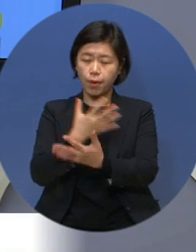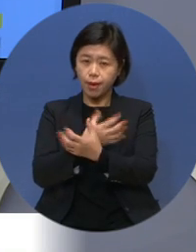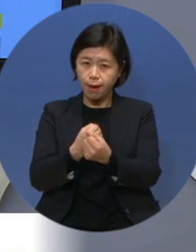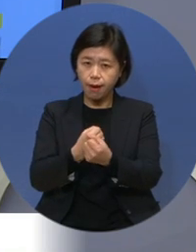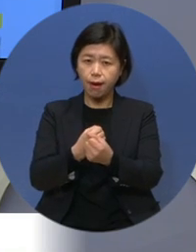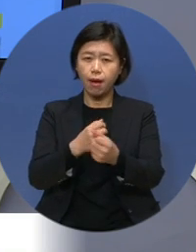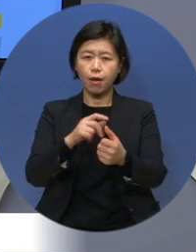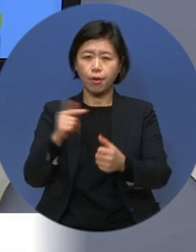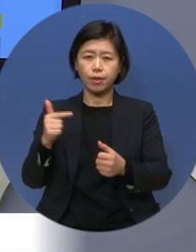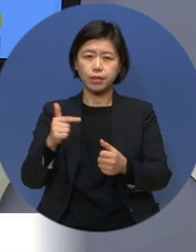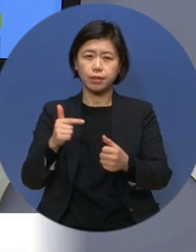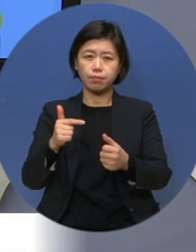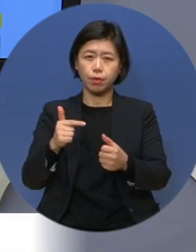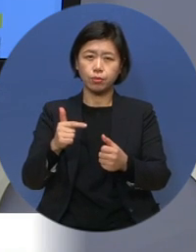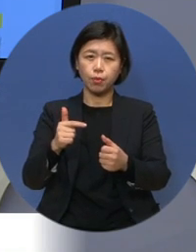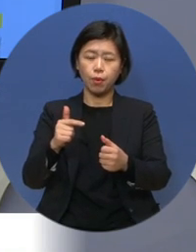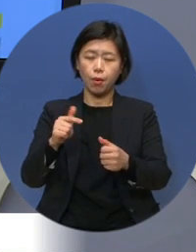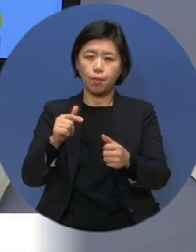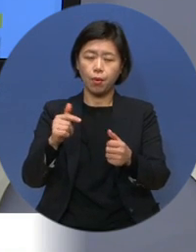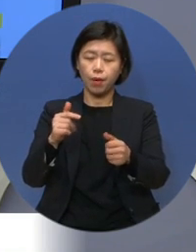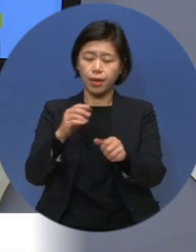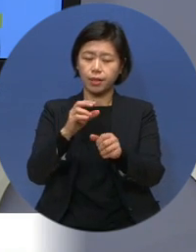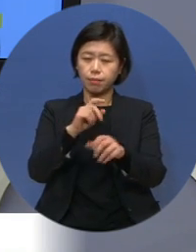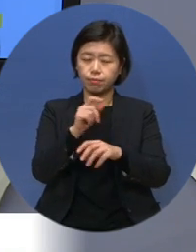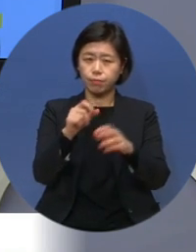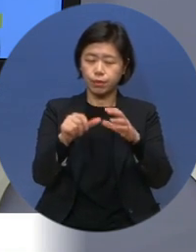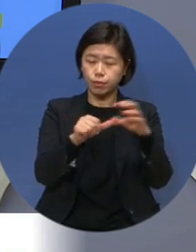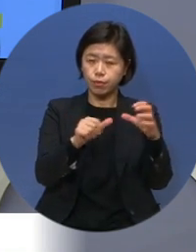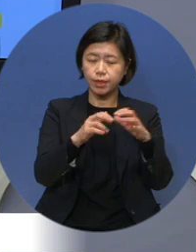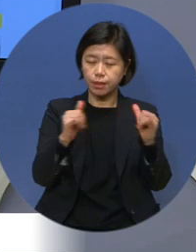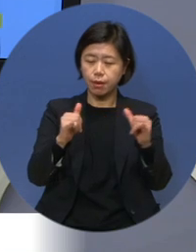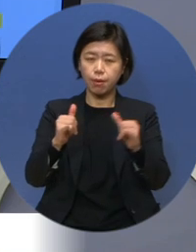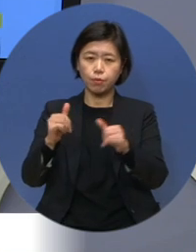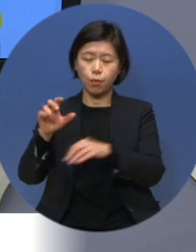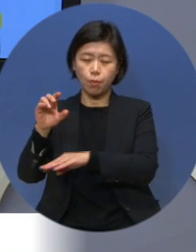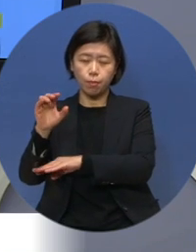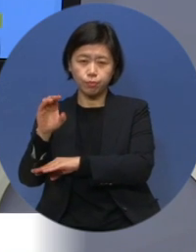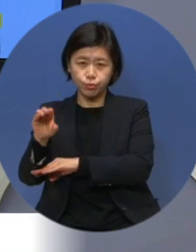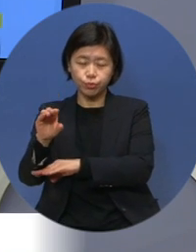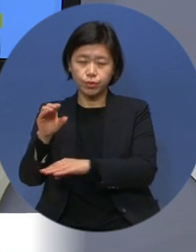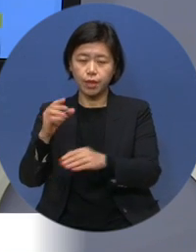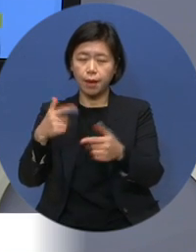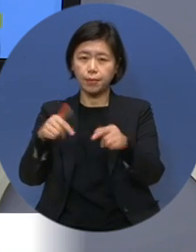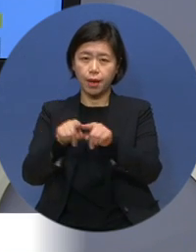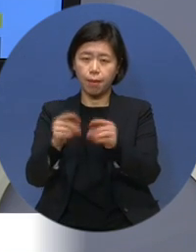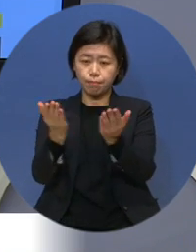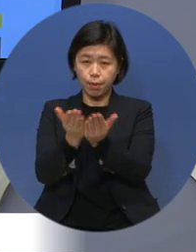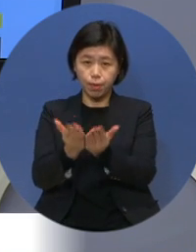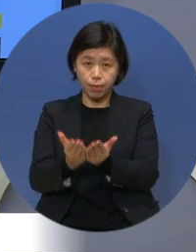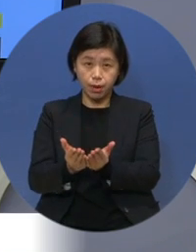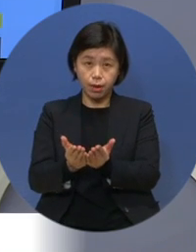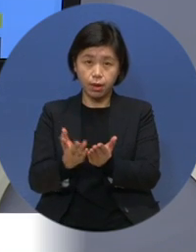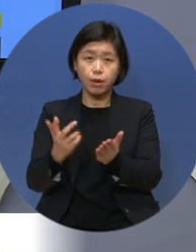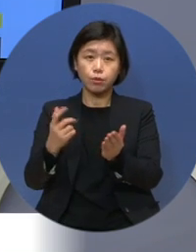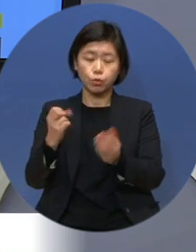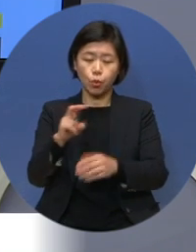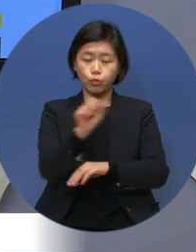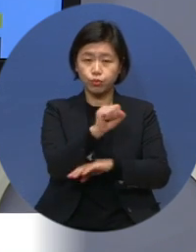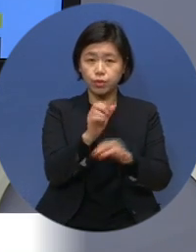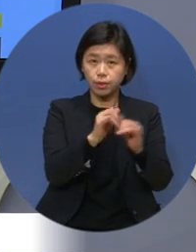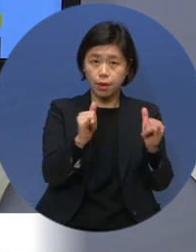강제 배 차제에 추진은 물론 소속 온전 돈에 대한 장애인 인식 개선 교육을 강화 하는데요